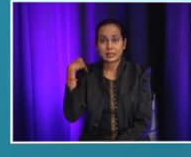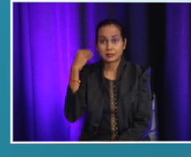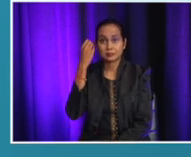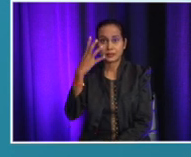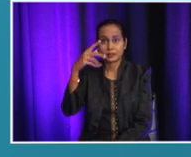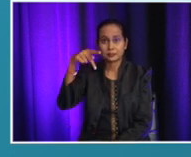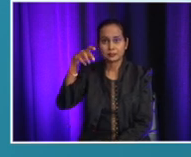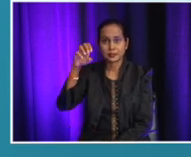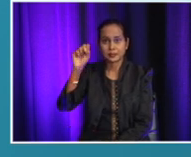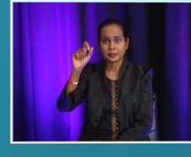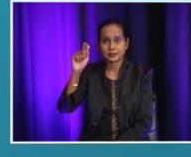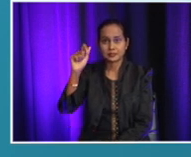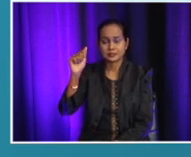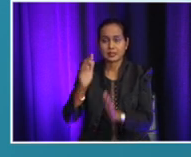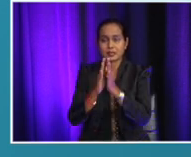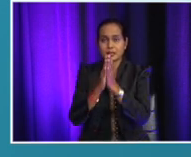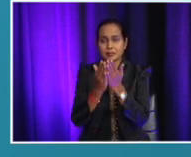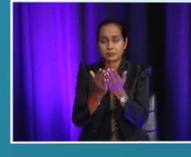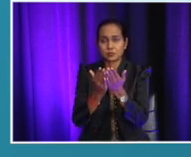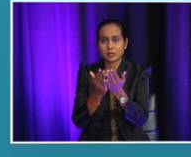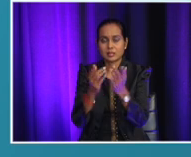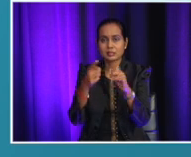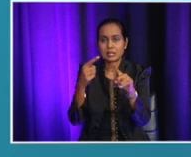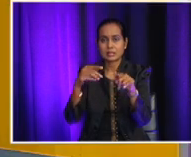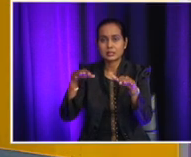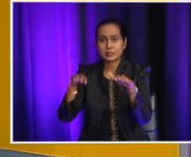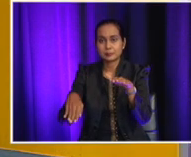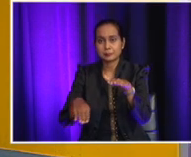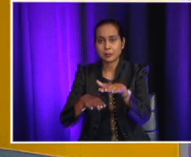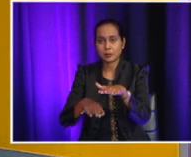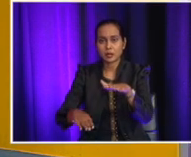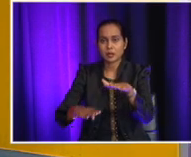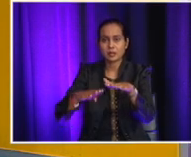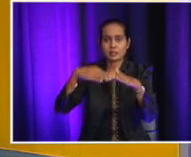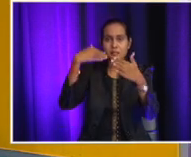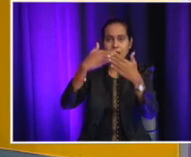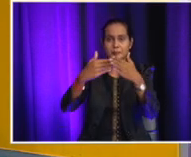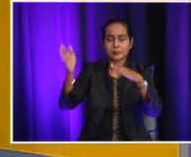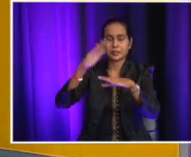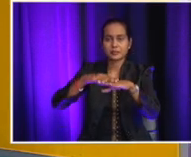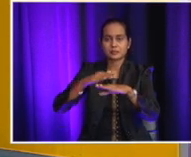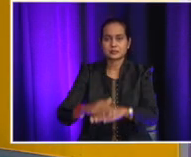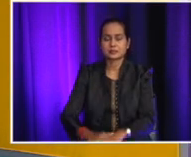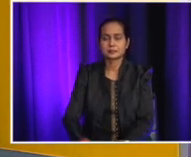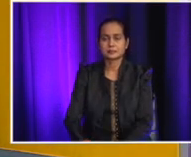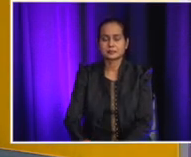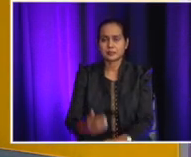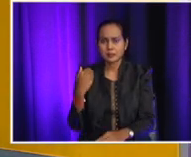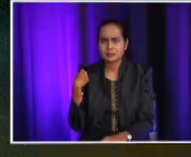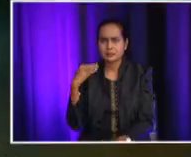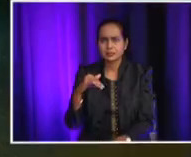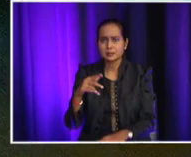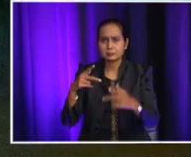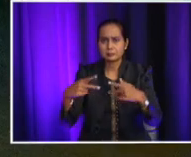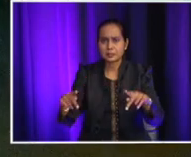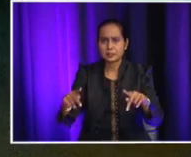peringkat dari bawah sampai ke atas coba tanyakan kita yang pernah pergi pesta